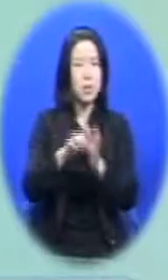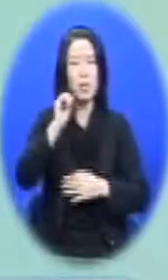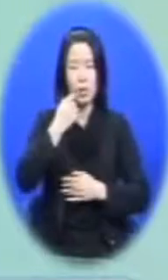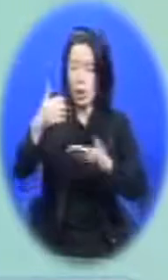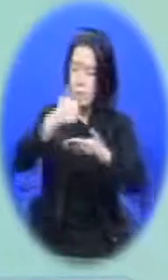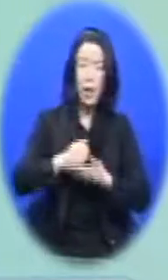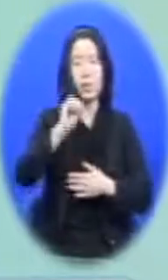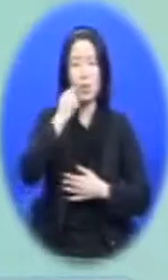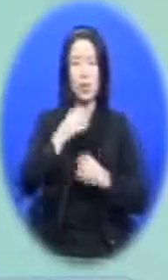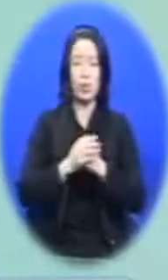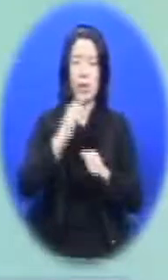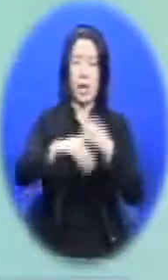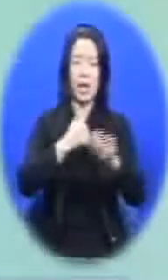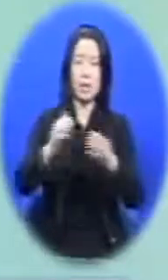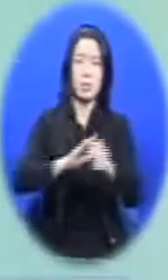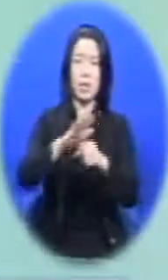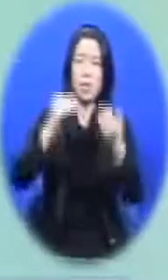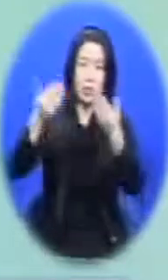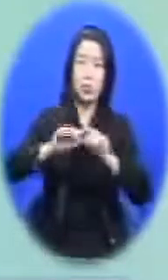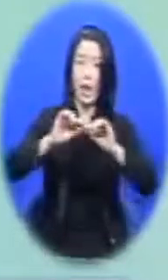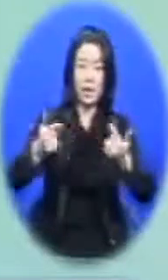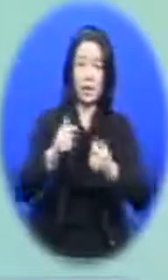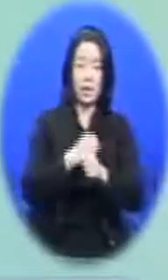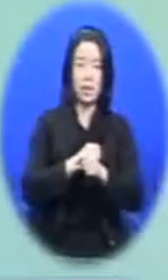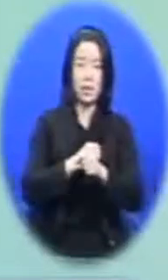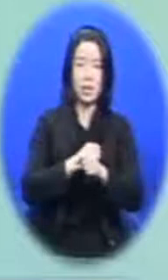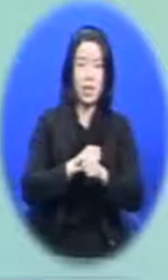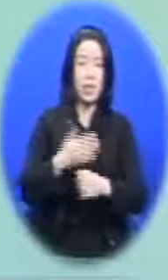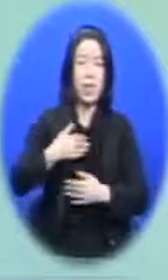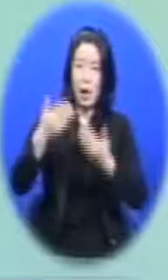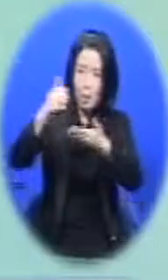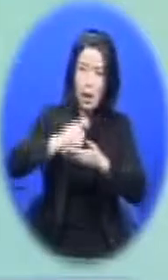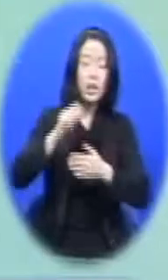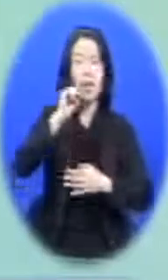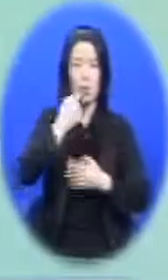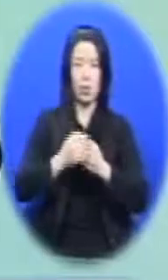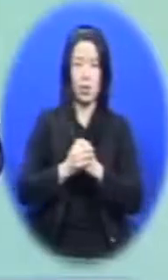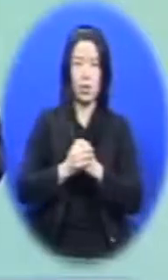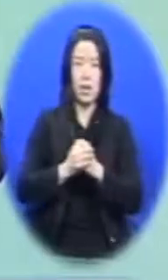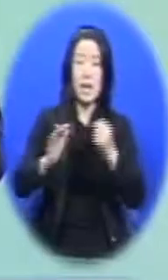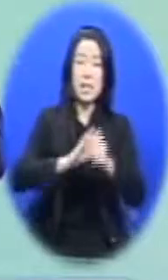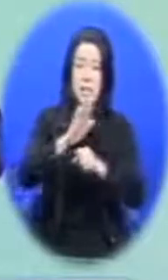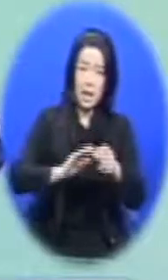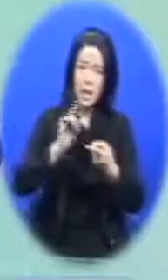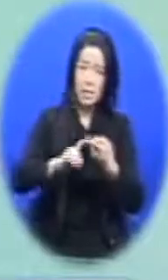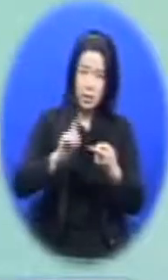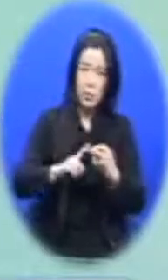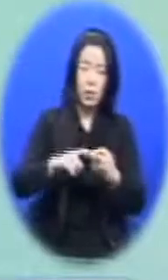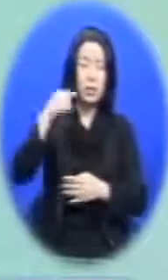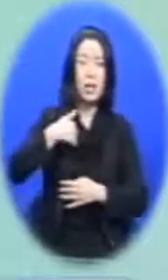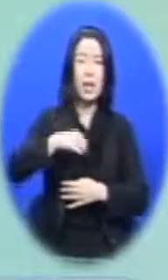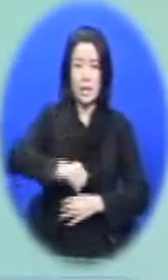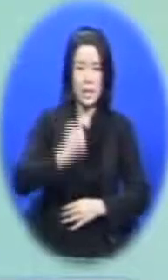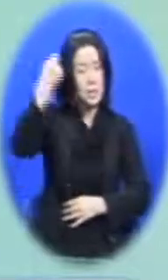받아들여지는 거예요. 하나님이 사랑을 안 하신 게 아닙니다. 내가 안 받아들여지는 거예요. 사랑스럽다고 느끼지를 않으니까